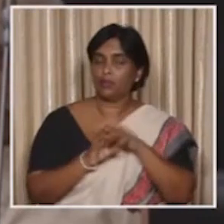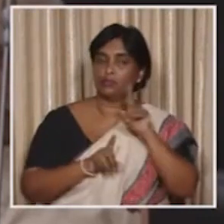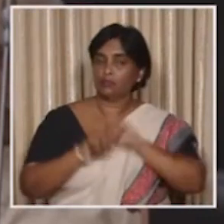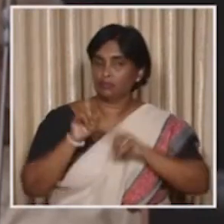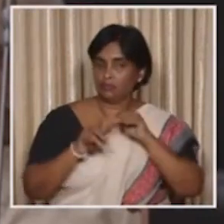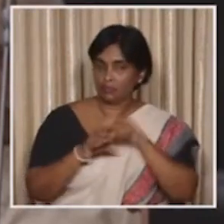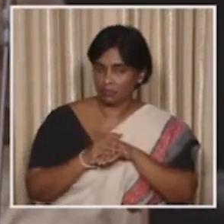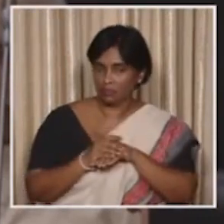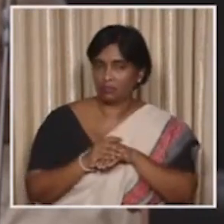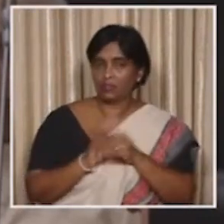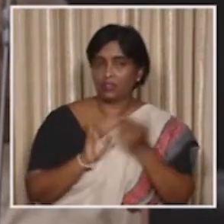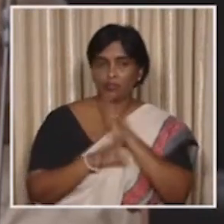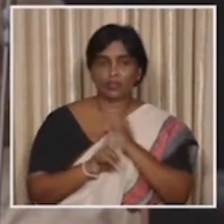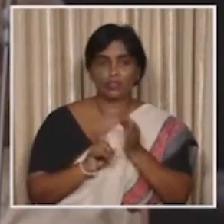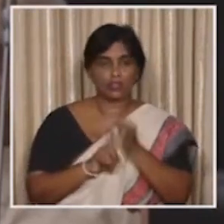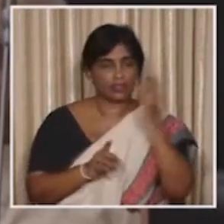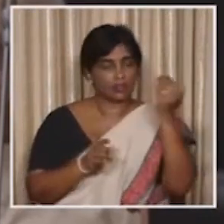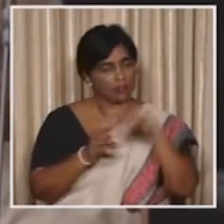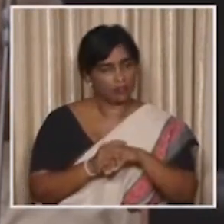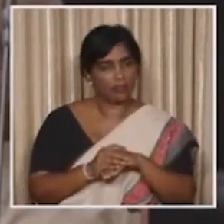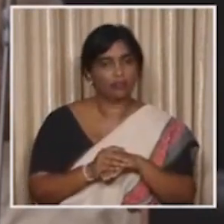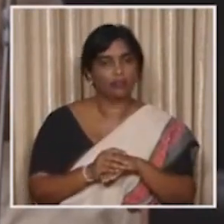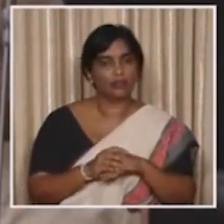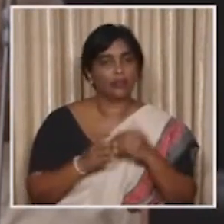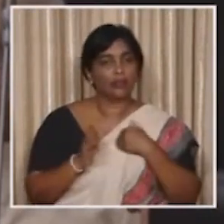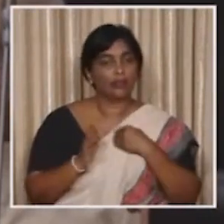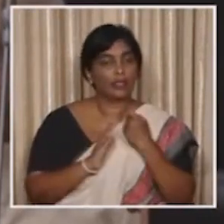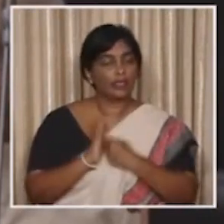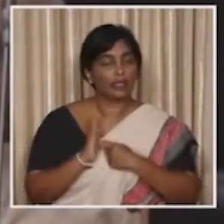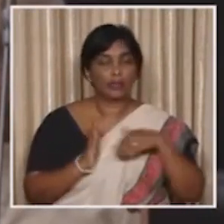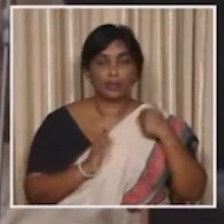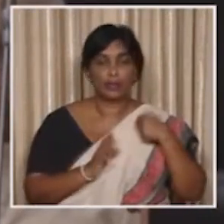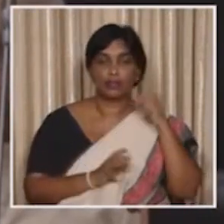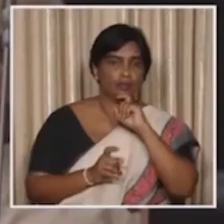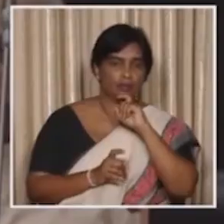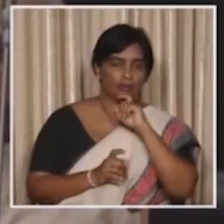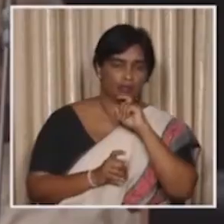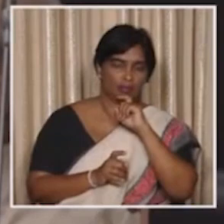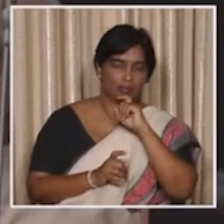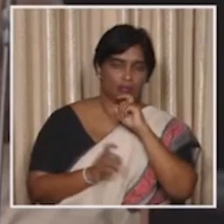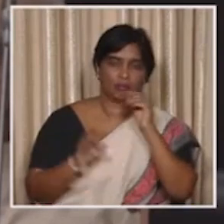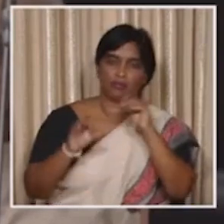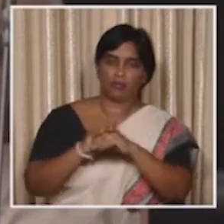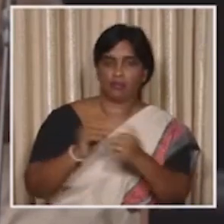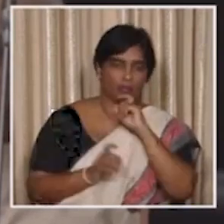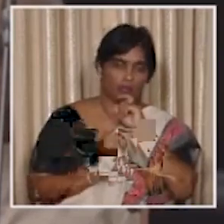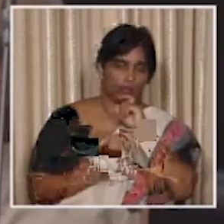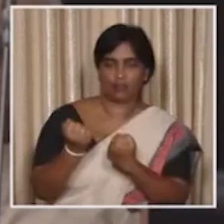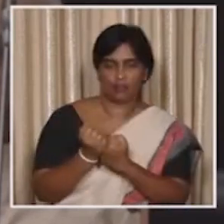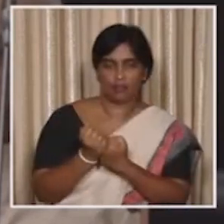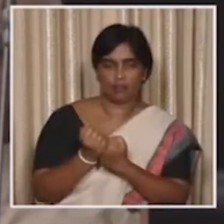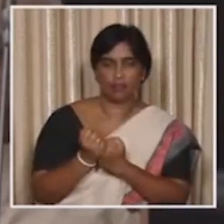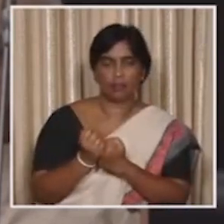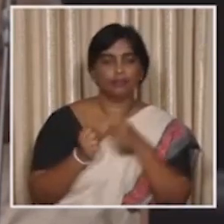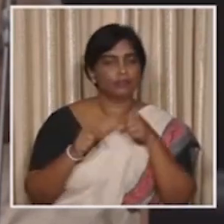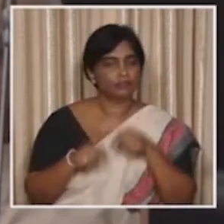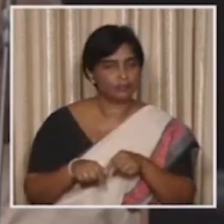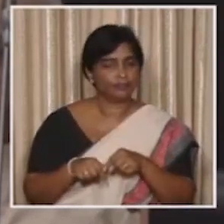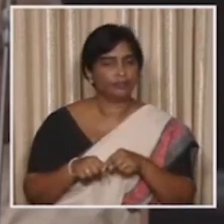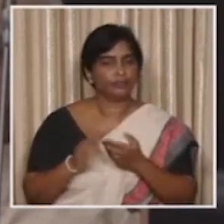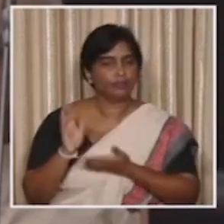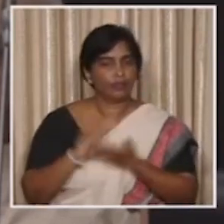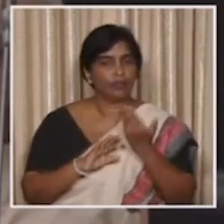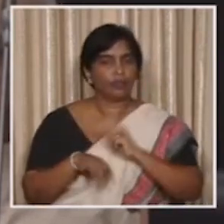දැන් හිටපු ජනාධිපතිතුමාත් හිටියා අපි නීතිපතිතුමාට කිව්වා මෙතුමා වෙනුවෙන් පෙනී සිටින්න කියලා ඉතින් මෙතන උනේ මේ අය